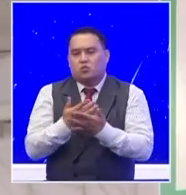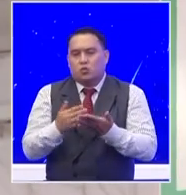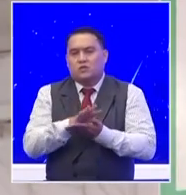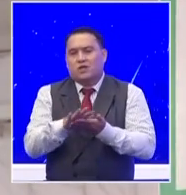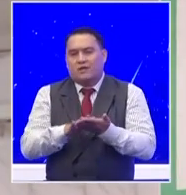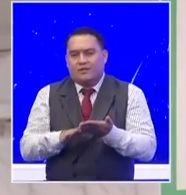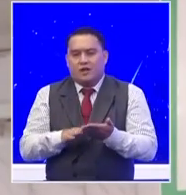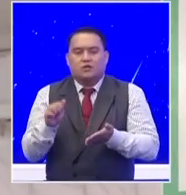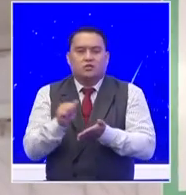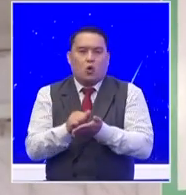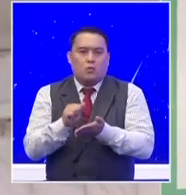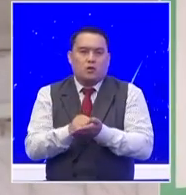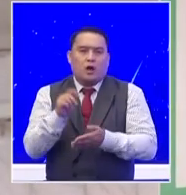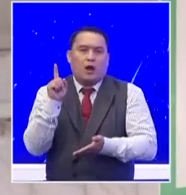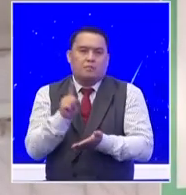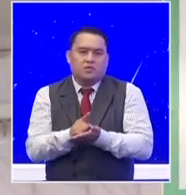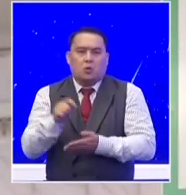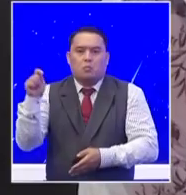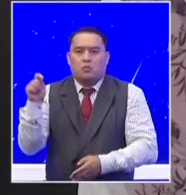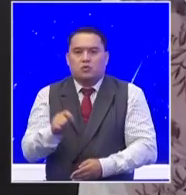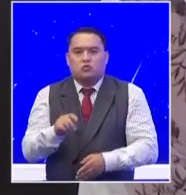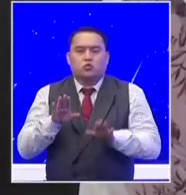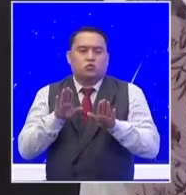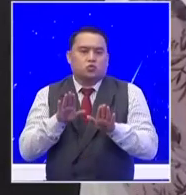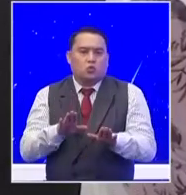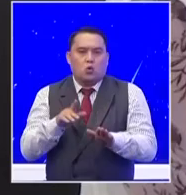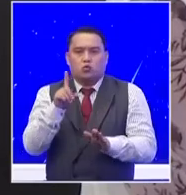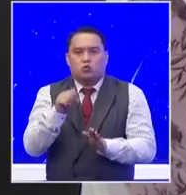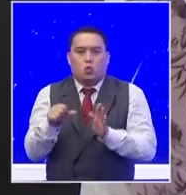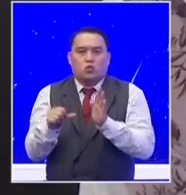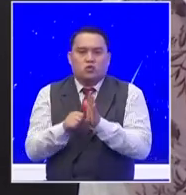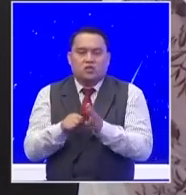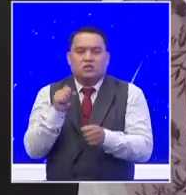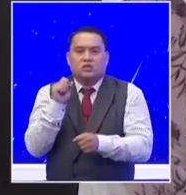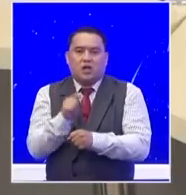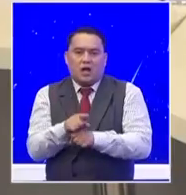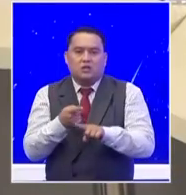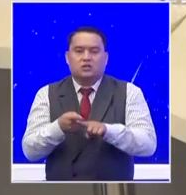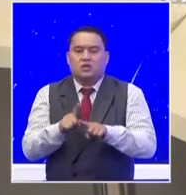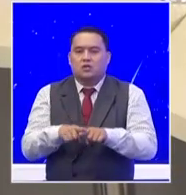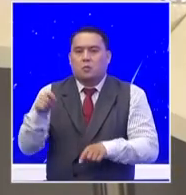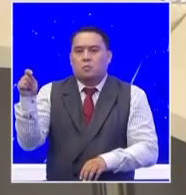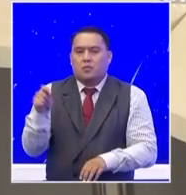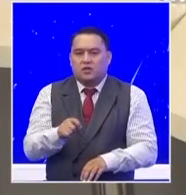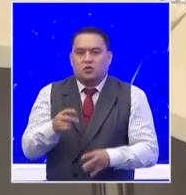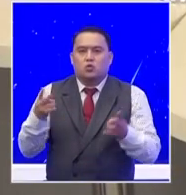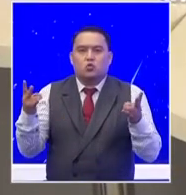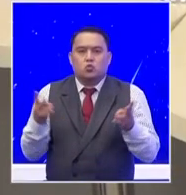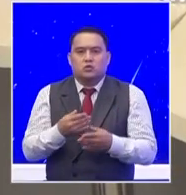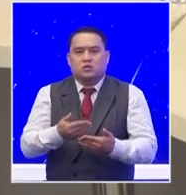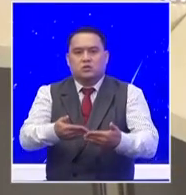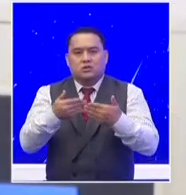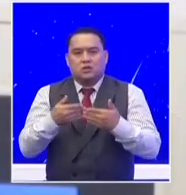другое. В бумажном же виде с обязательным посещением ЦОНа оказывают 106 видов заказов. Для того, чтобы посетить учреждение, необходимо